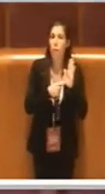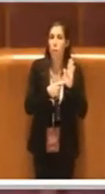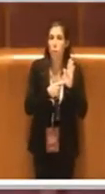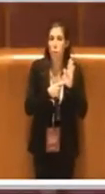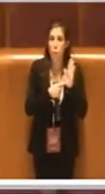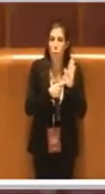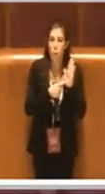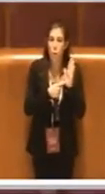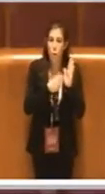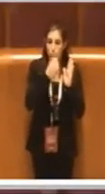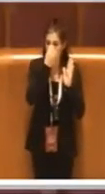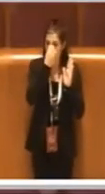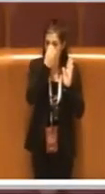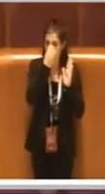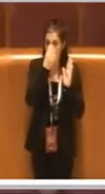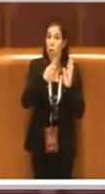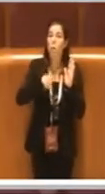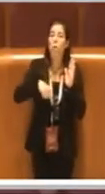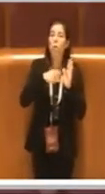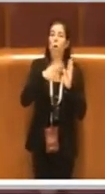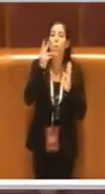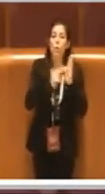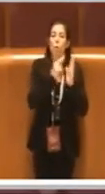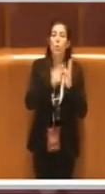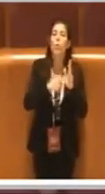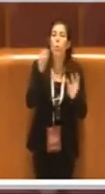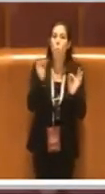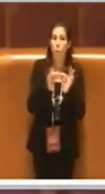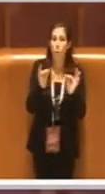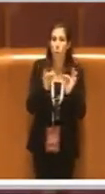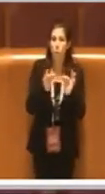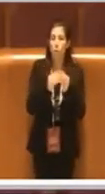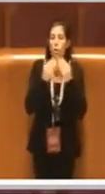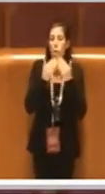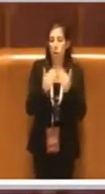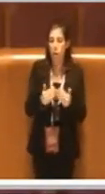noi voteremo favorevolmente a questa mozione. Grazie.